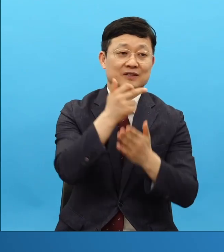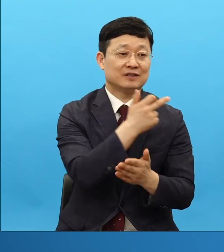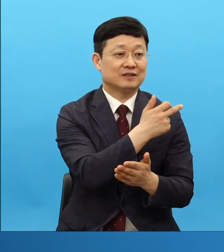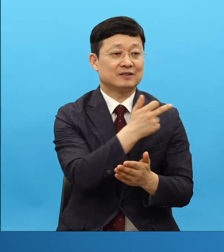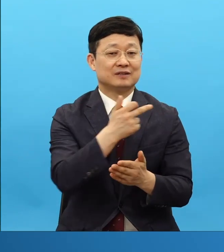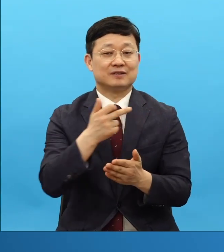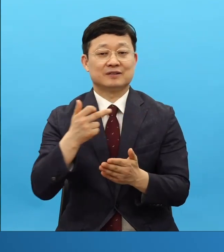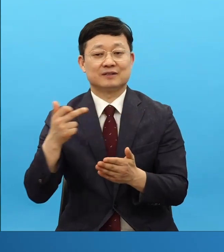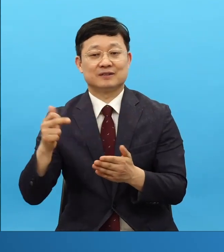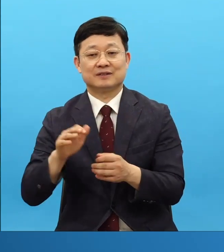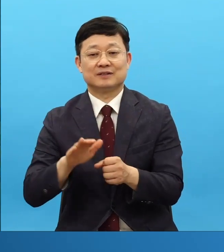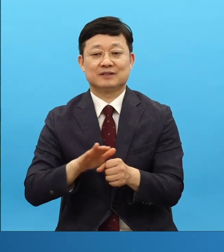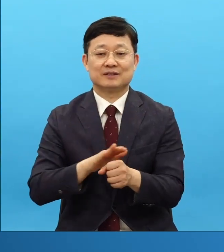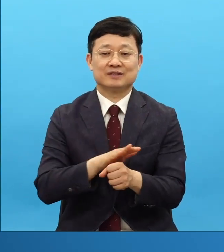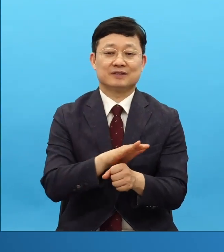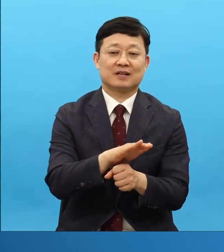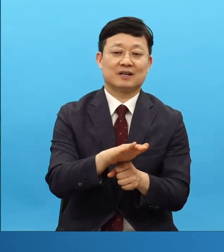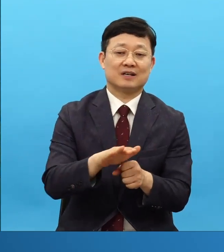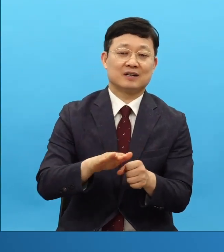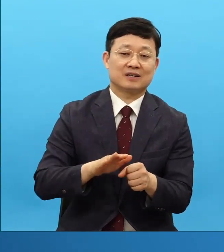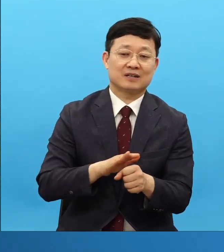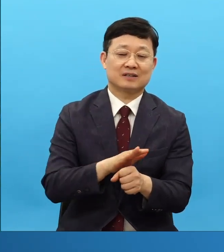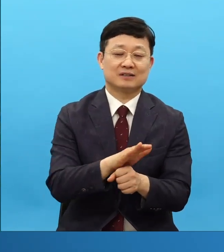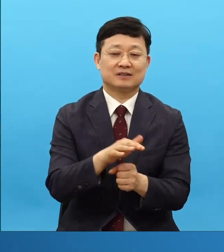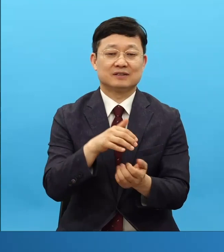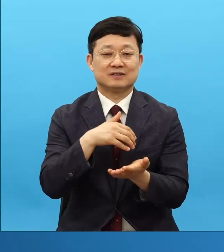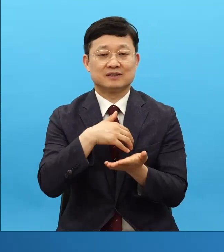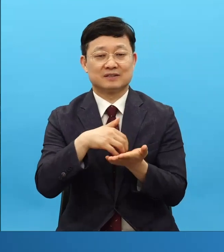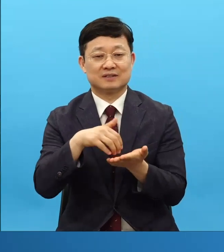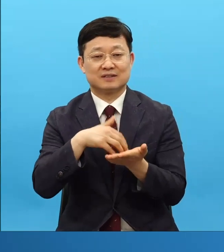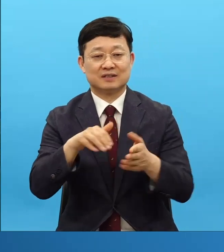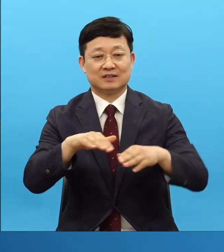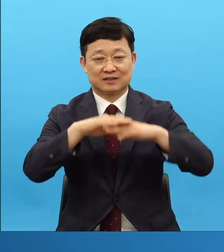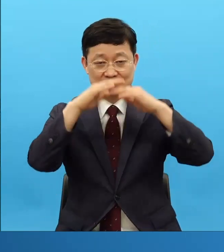하나님 크신 사랑을